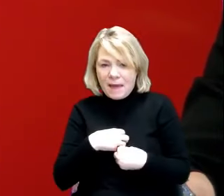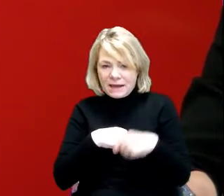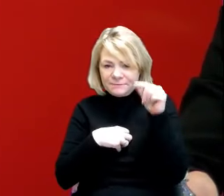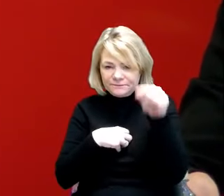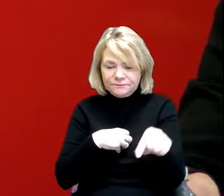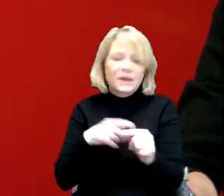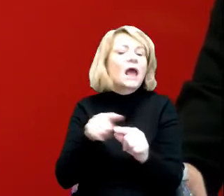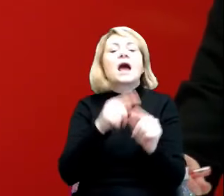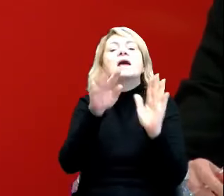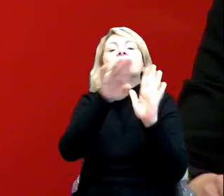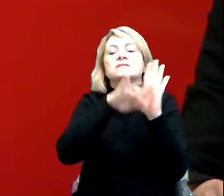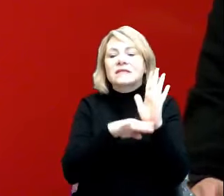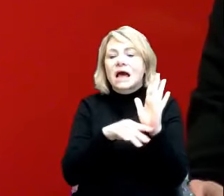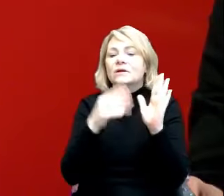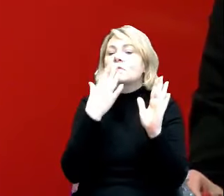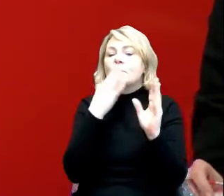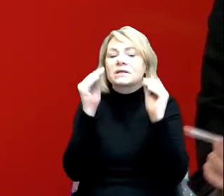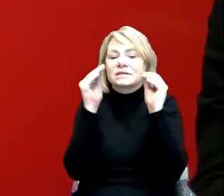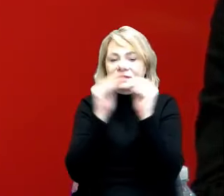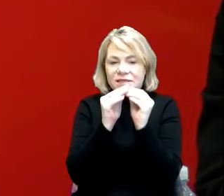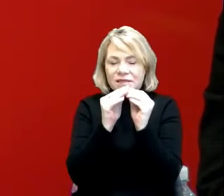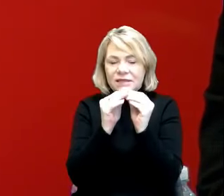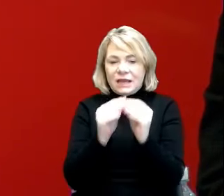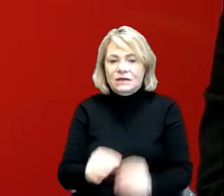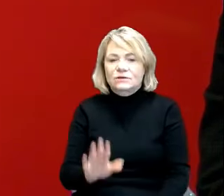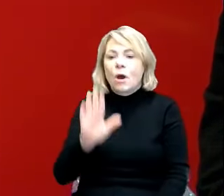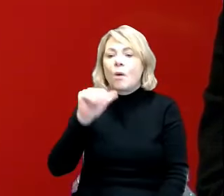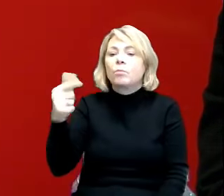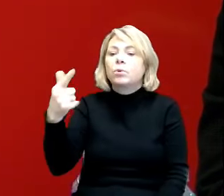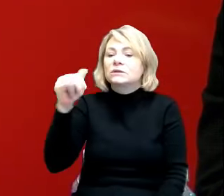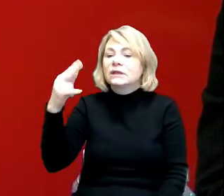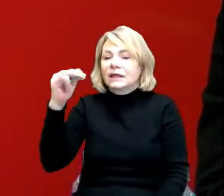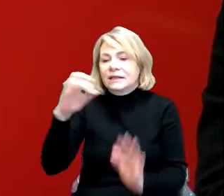klausimas numeris 10 užduos kolegas saulius budinas